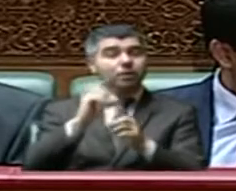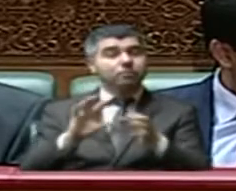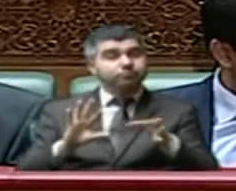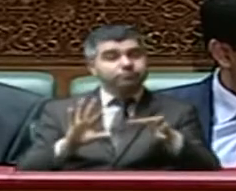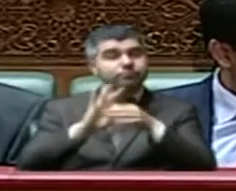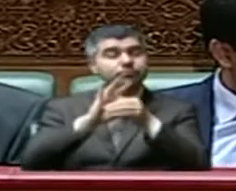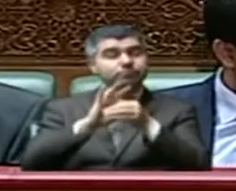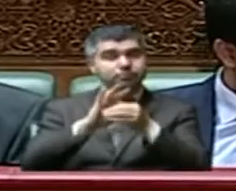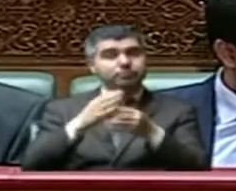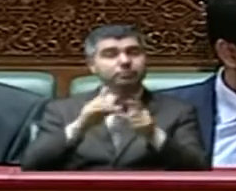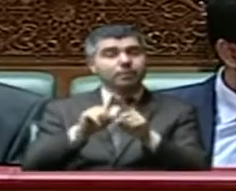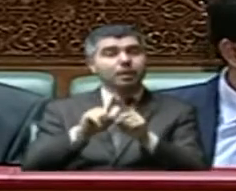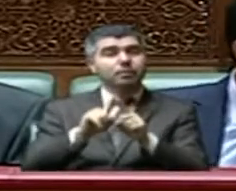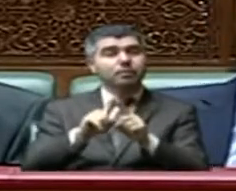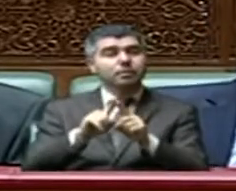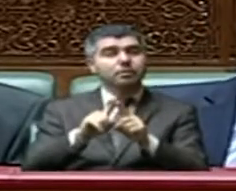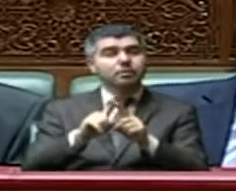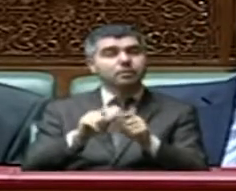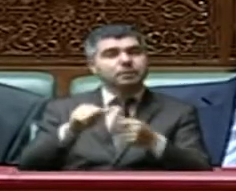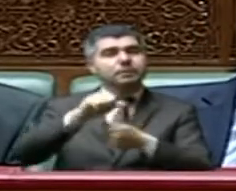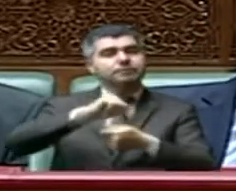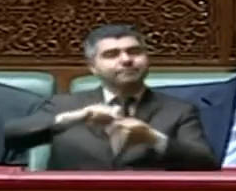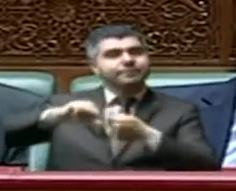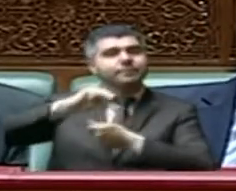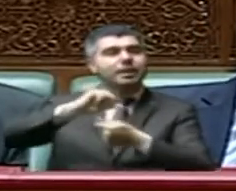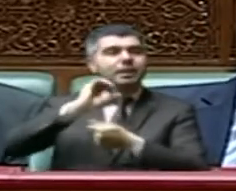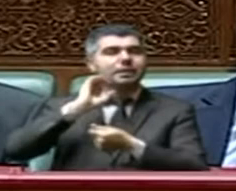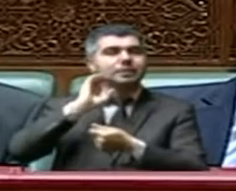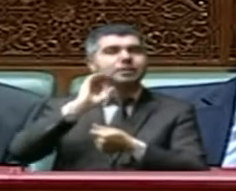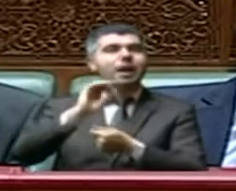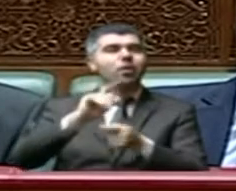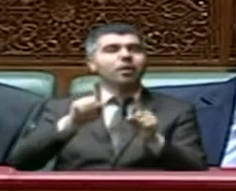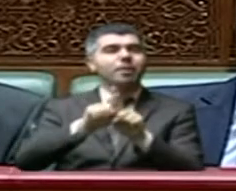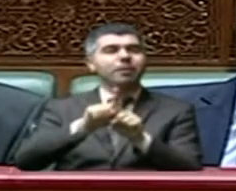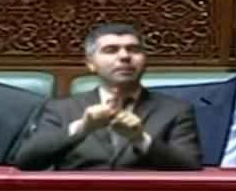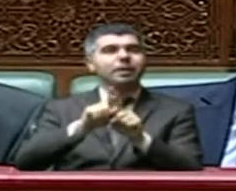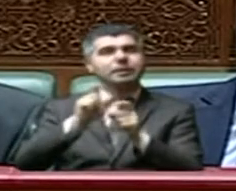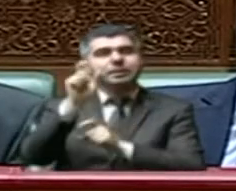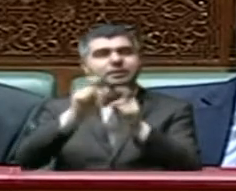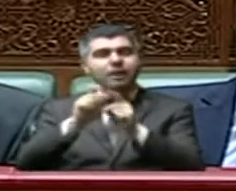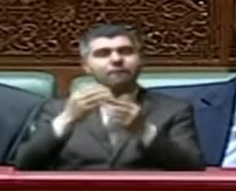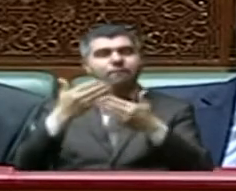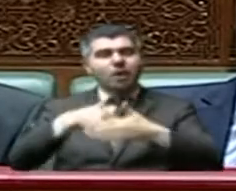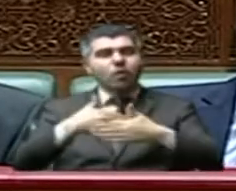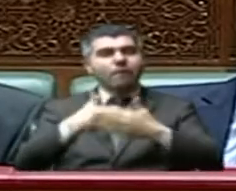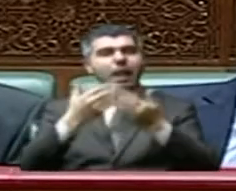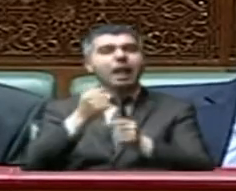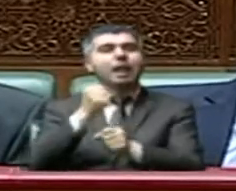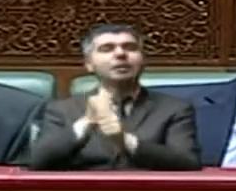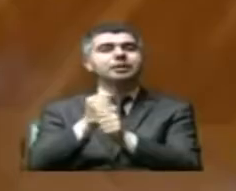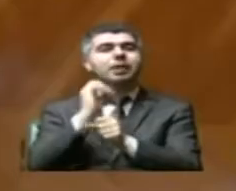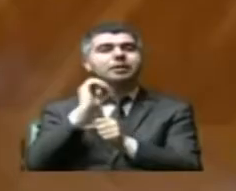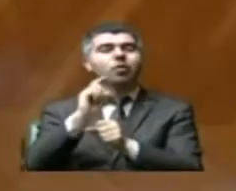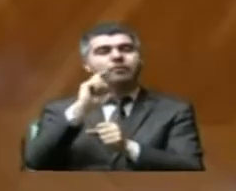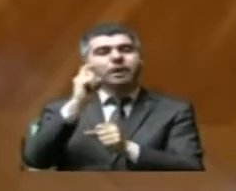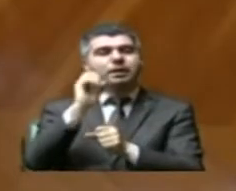شركات ديال المناولة، حيث استفادوا من منح جديدة حسنت بشكل كبير من دخلهم، بحيث يصل مستوى متوسط الراتب الشهري